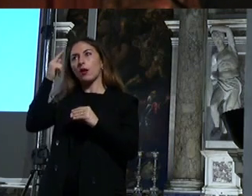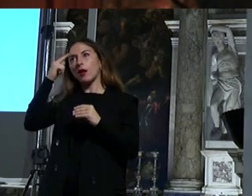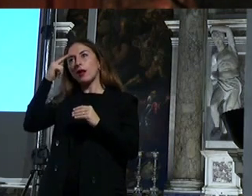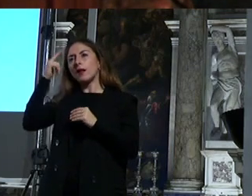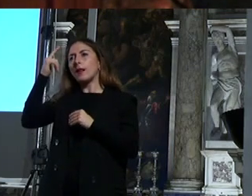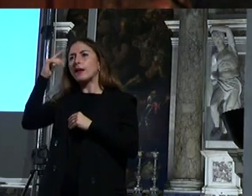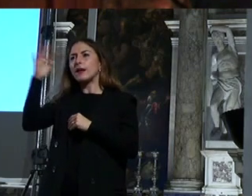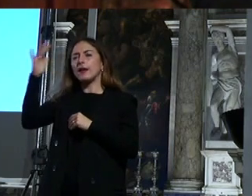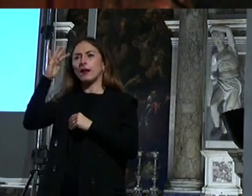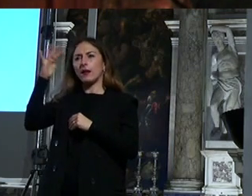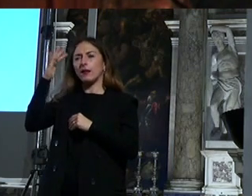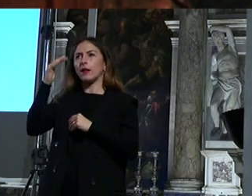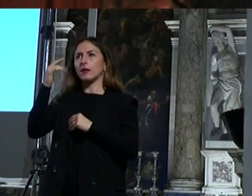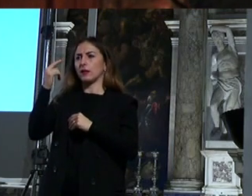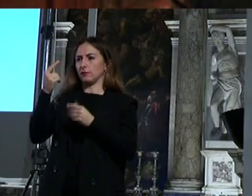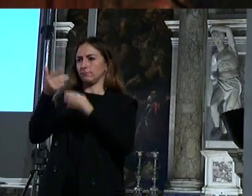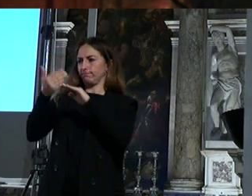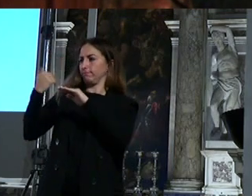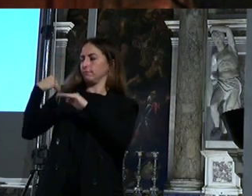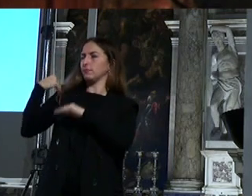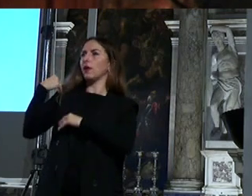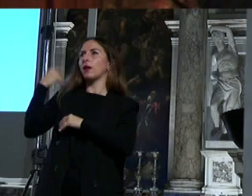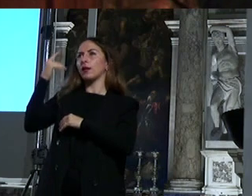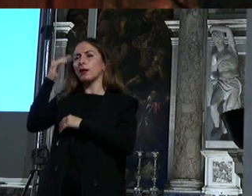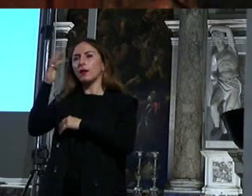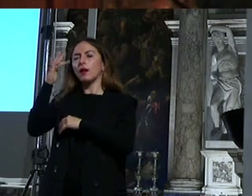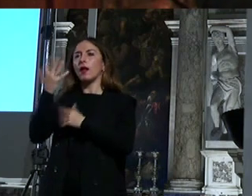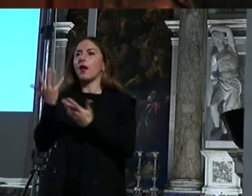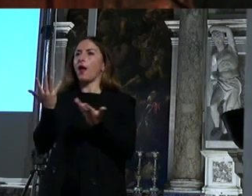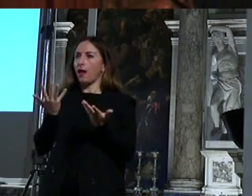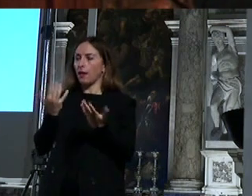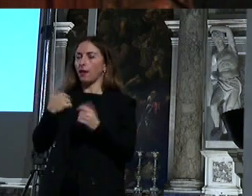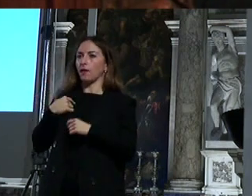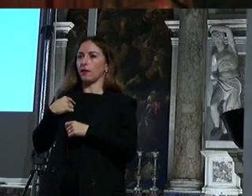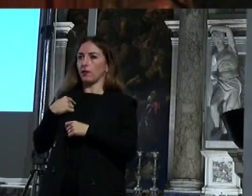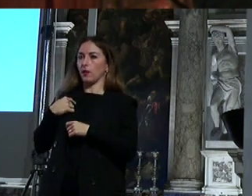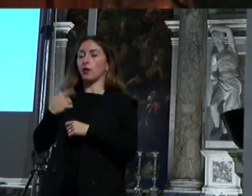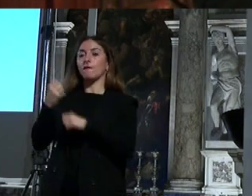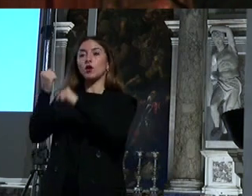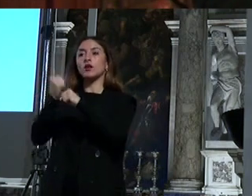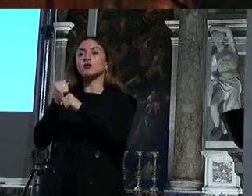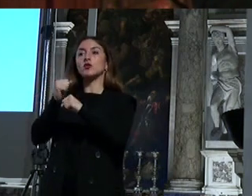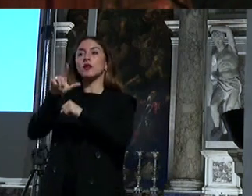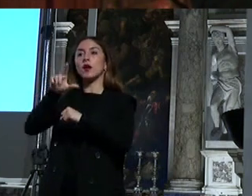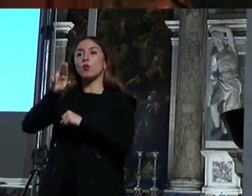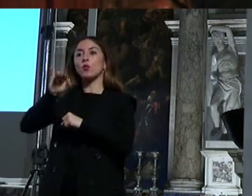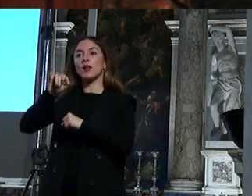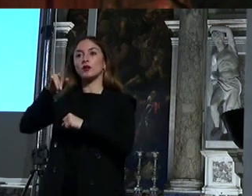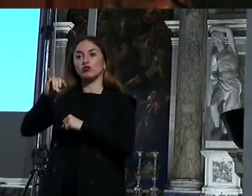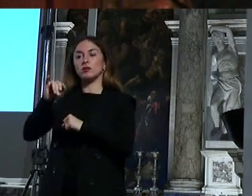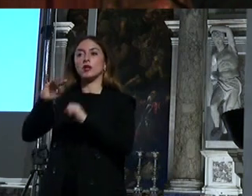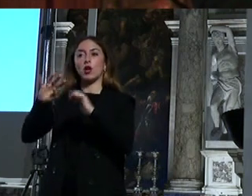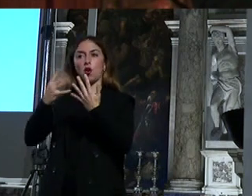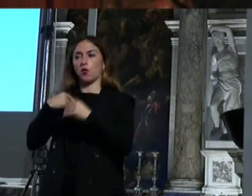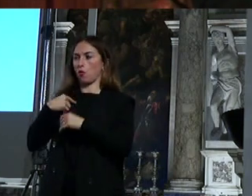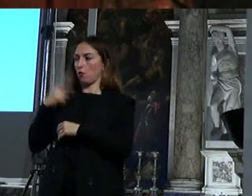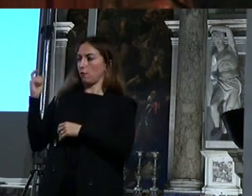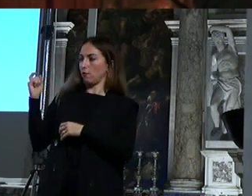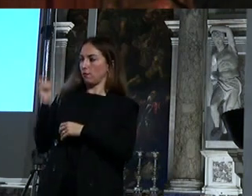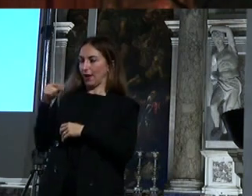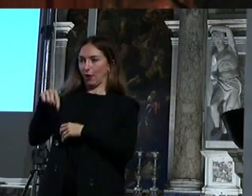cosa, è stato, e adesso vengo dalla Fondazione Luigi IX, e ho